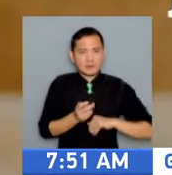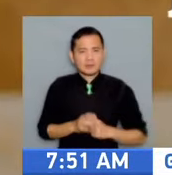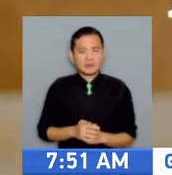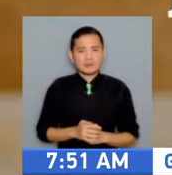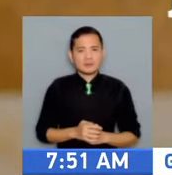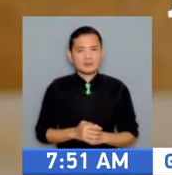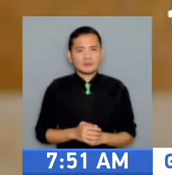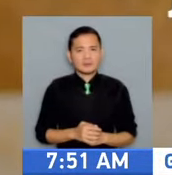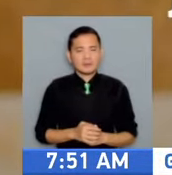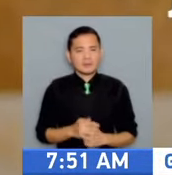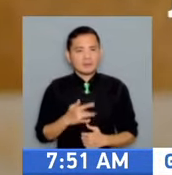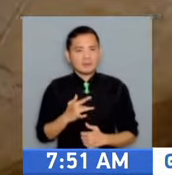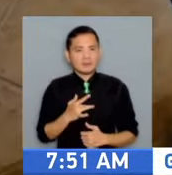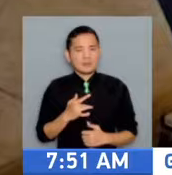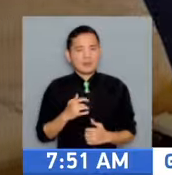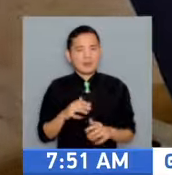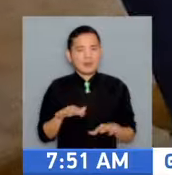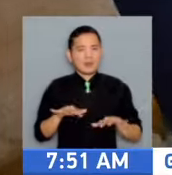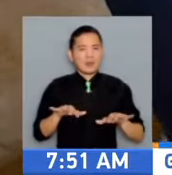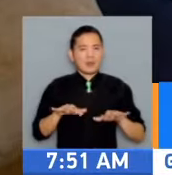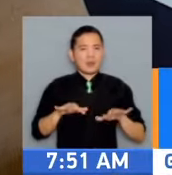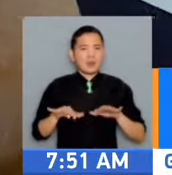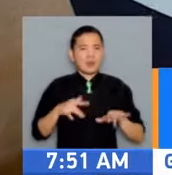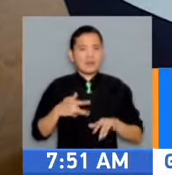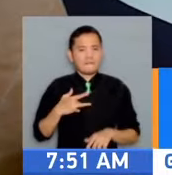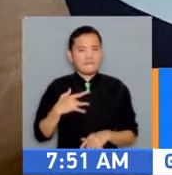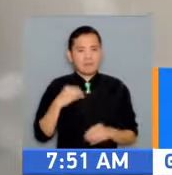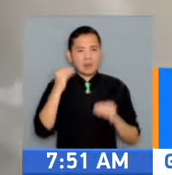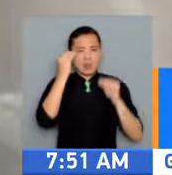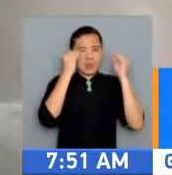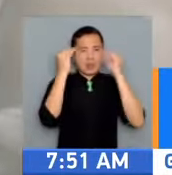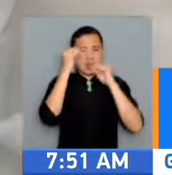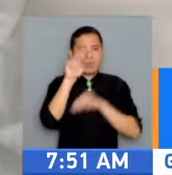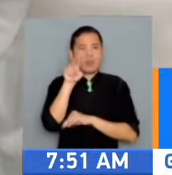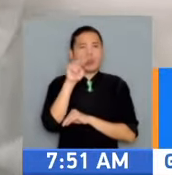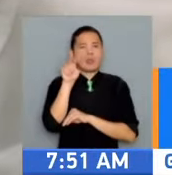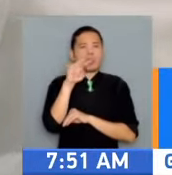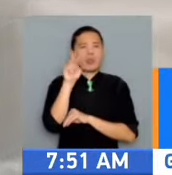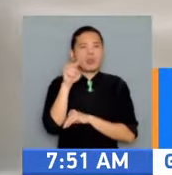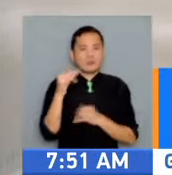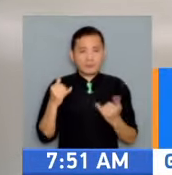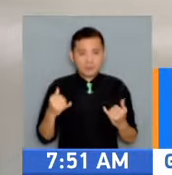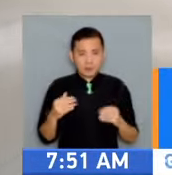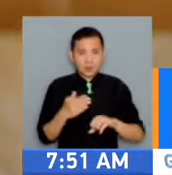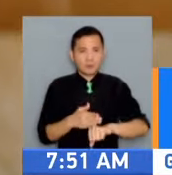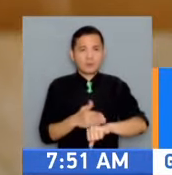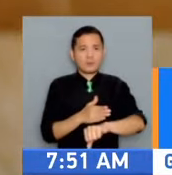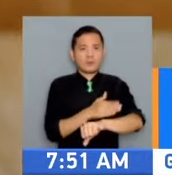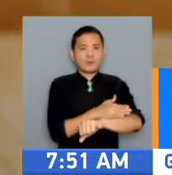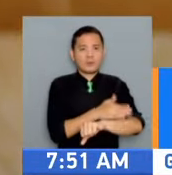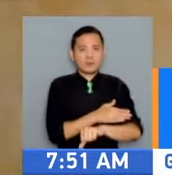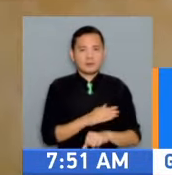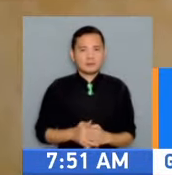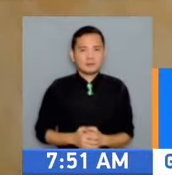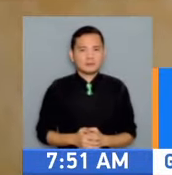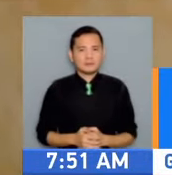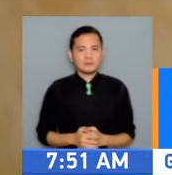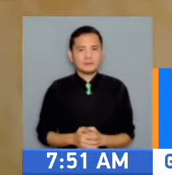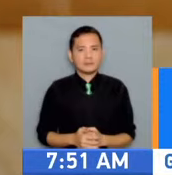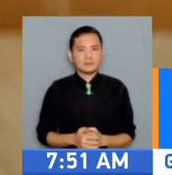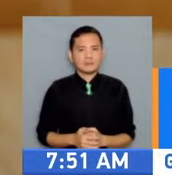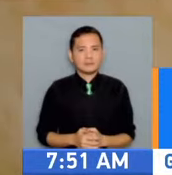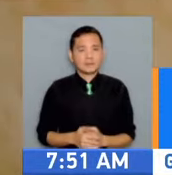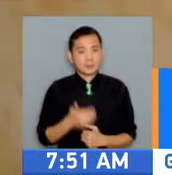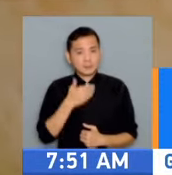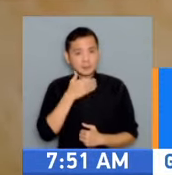nanginginig at bigla na lang akong nahimatay. Nagpapalakas na siya ngayon. Medyo maayos na yung paghinga ko at hindi na ako nakakaramdam